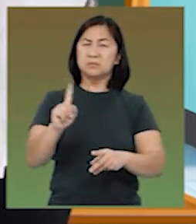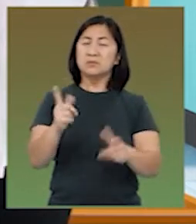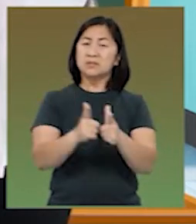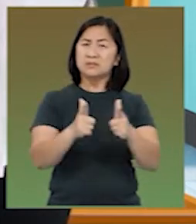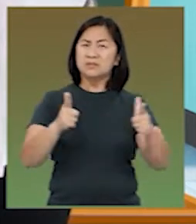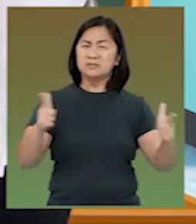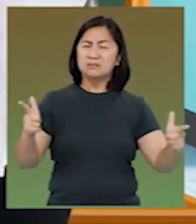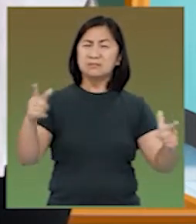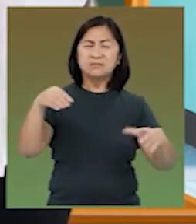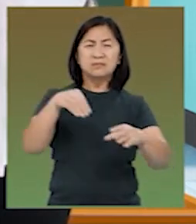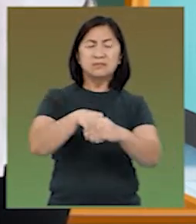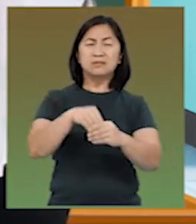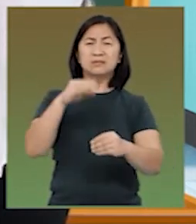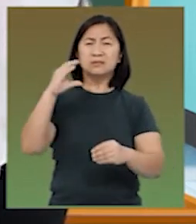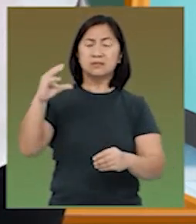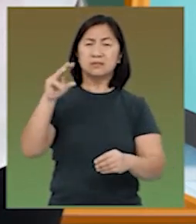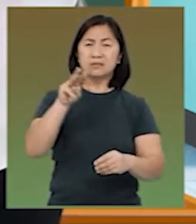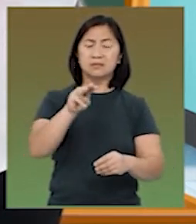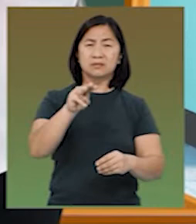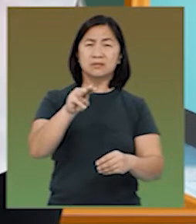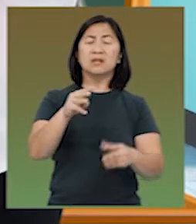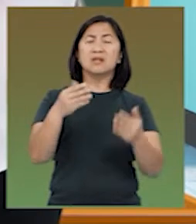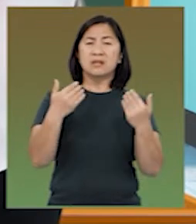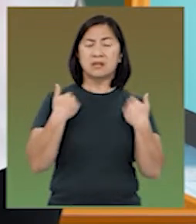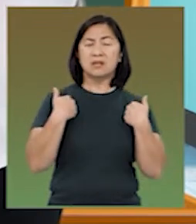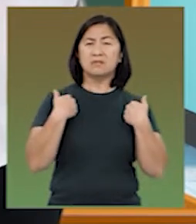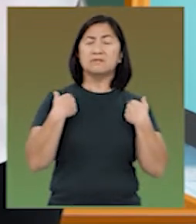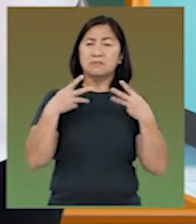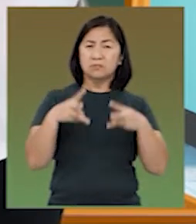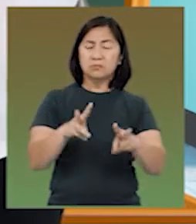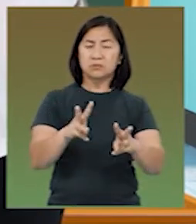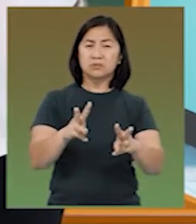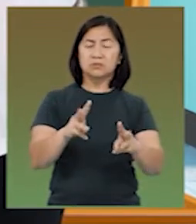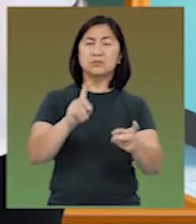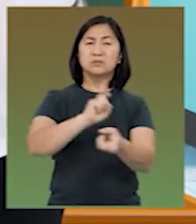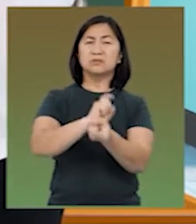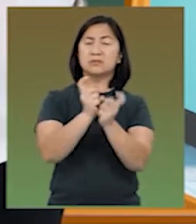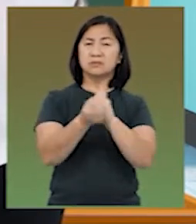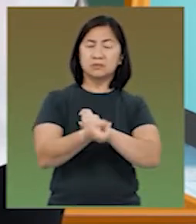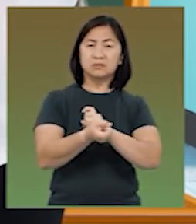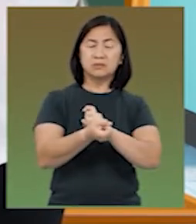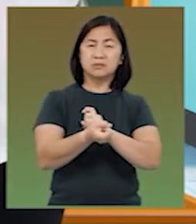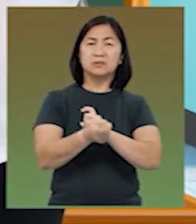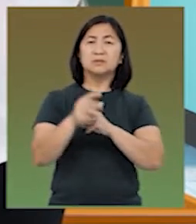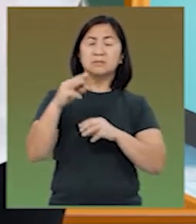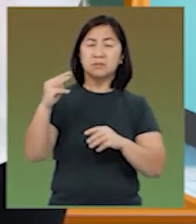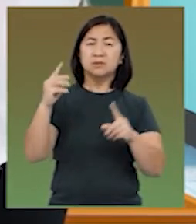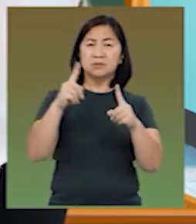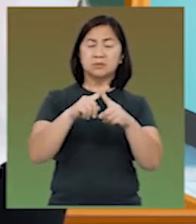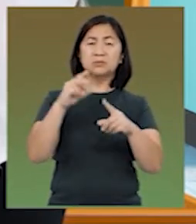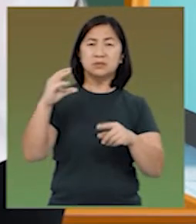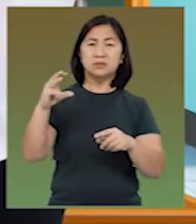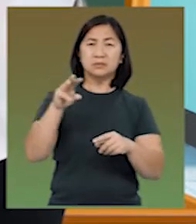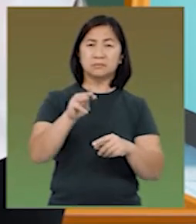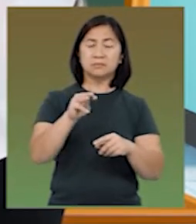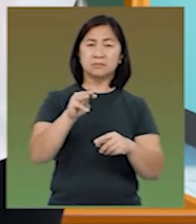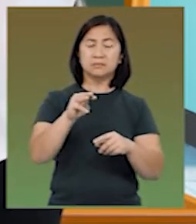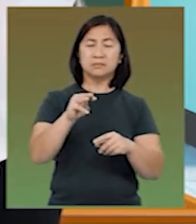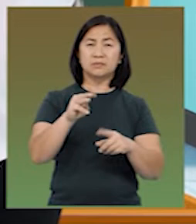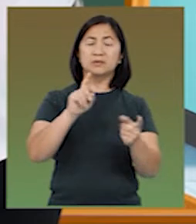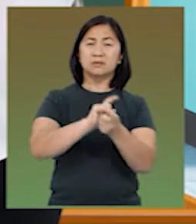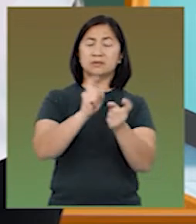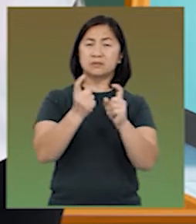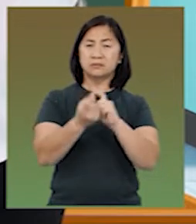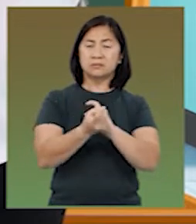sa centimeters? May paraan para i-convert ang meters sa centimeters.